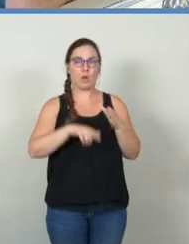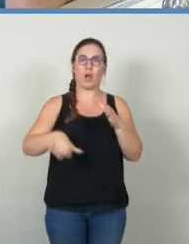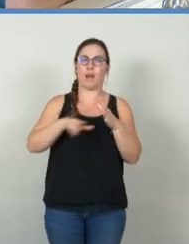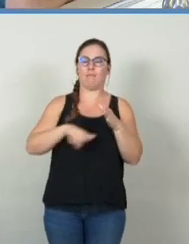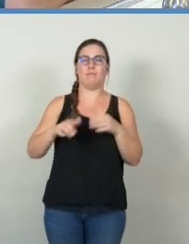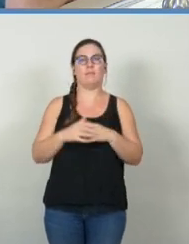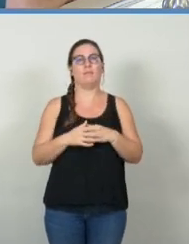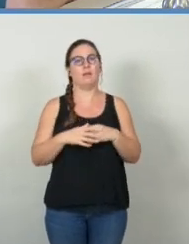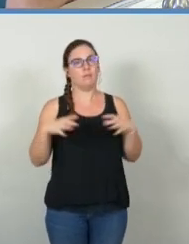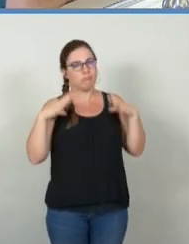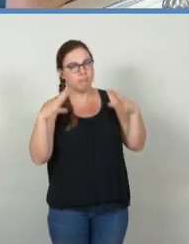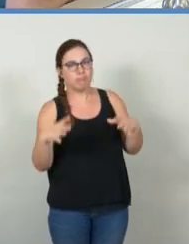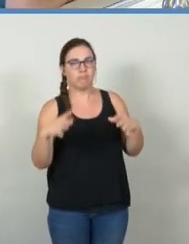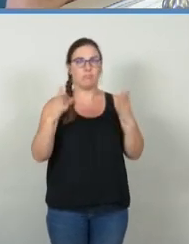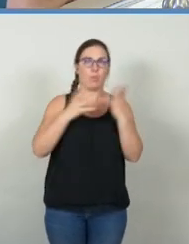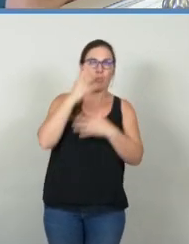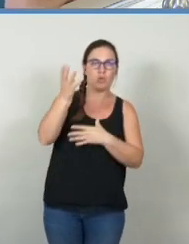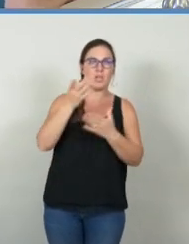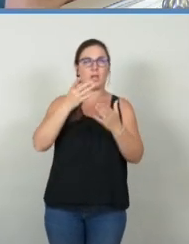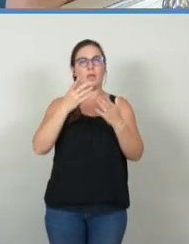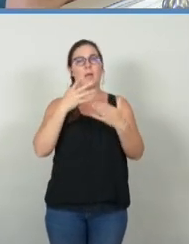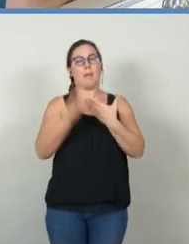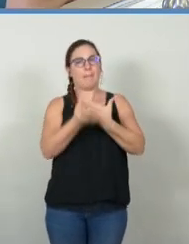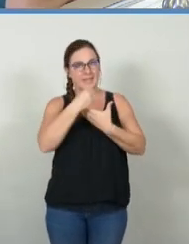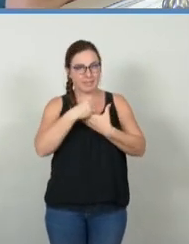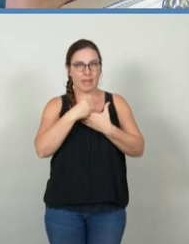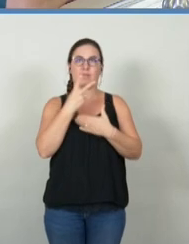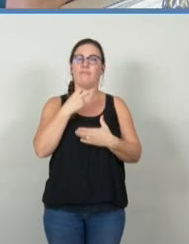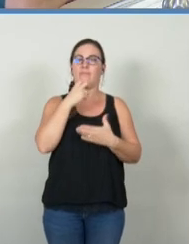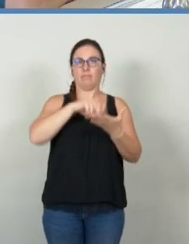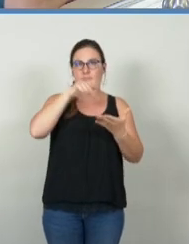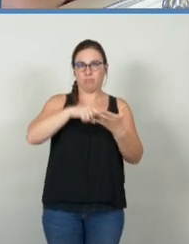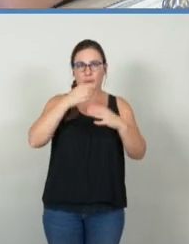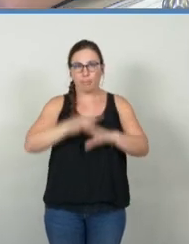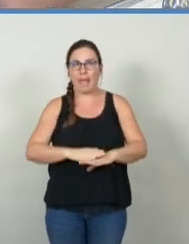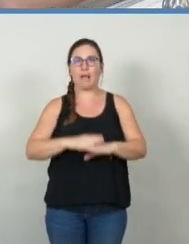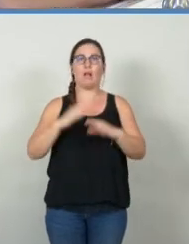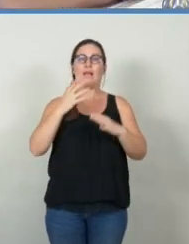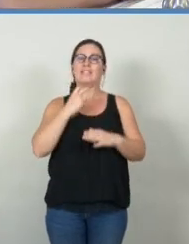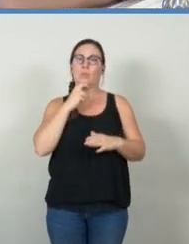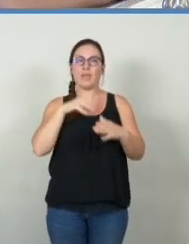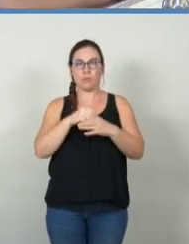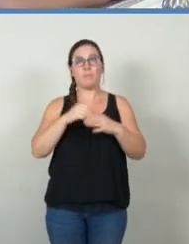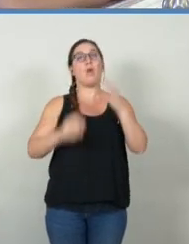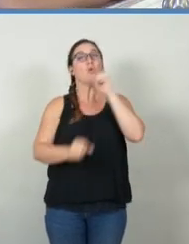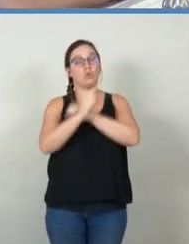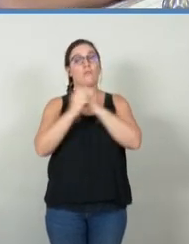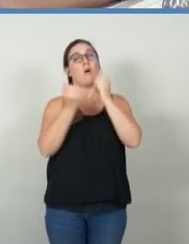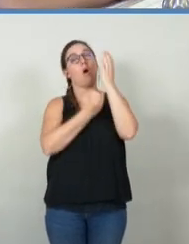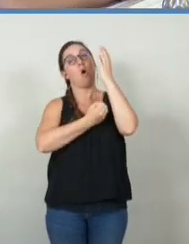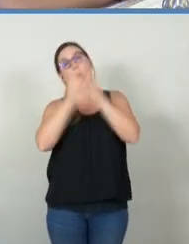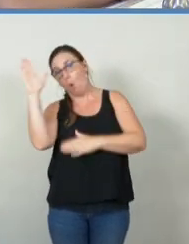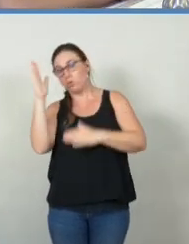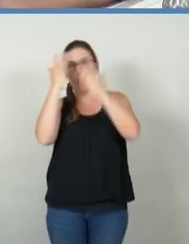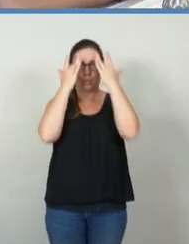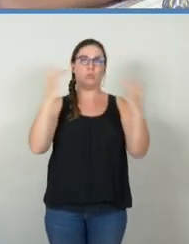qui ont déjà porté des projets de budget perspective qui ont parté participer à des interpellations citoyennes etc hors du champ de la culture pour encore une fois